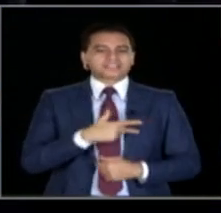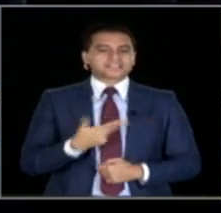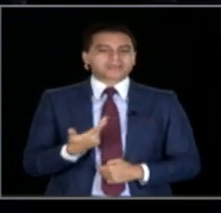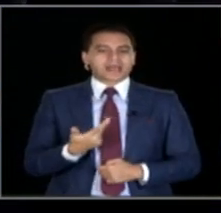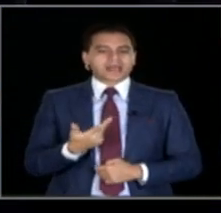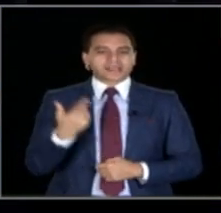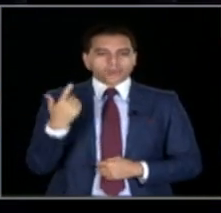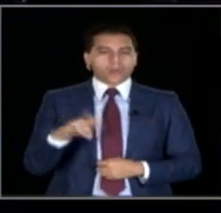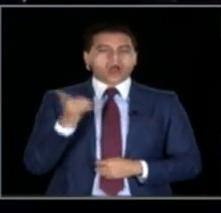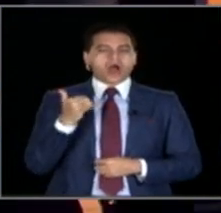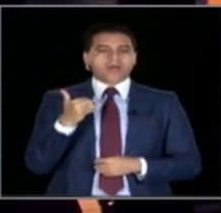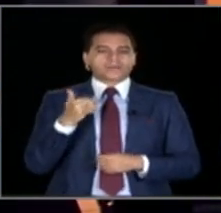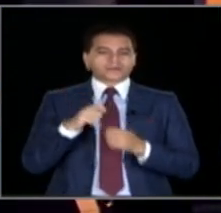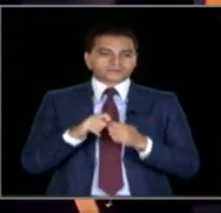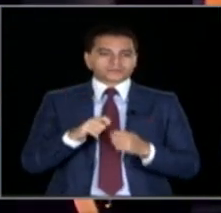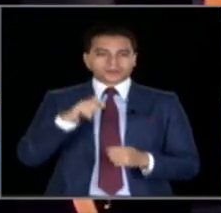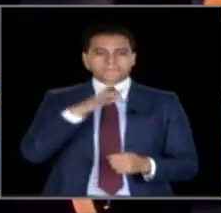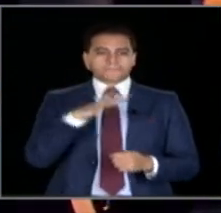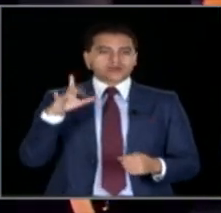ارتفاعه 120 متر